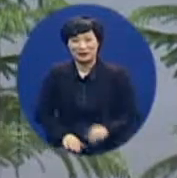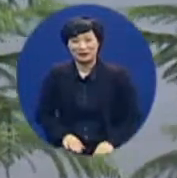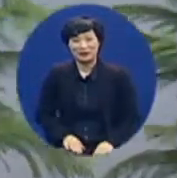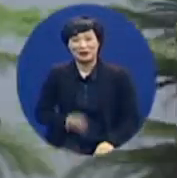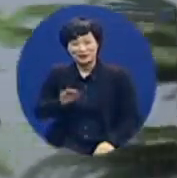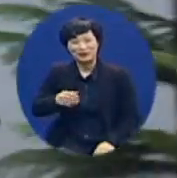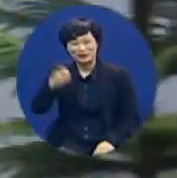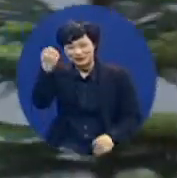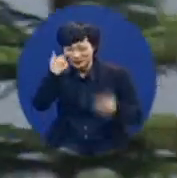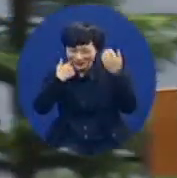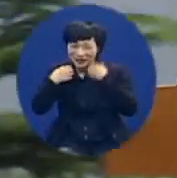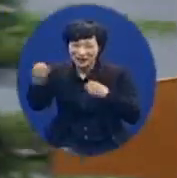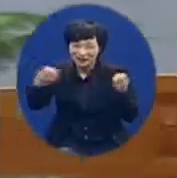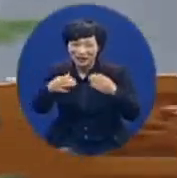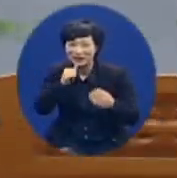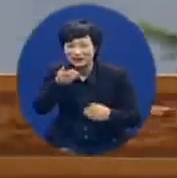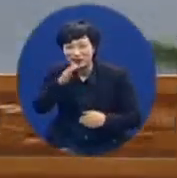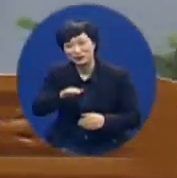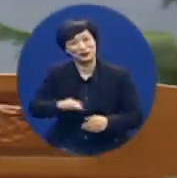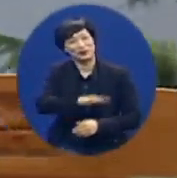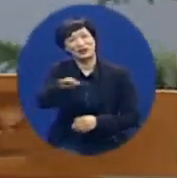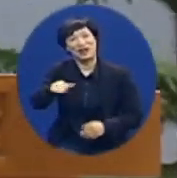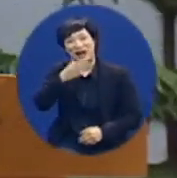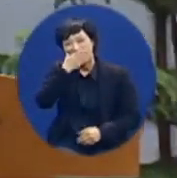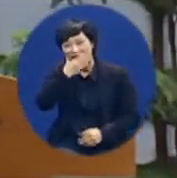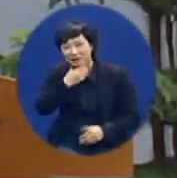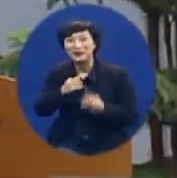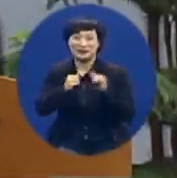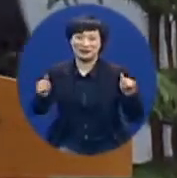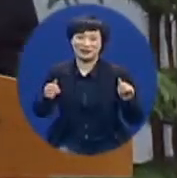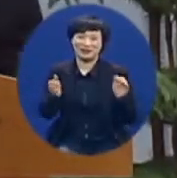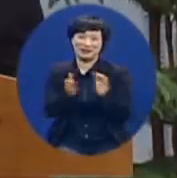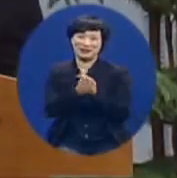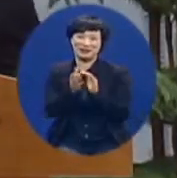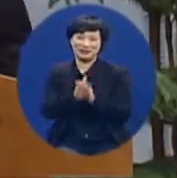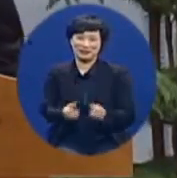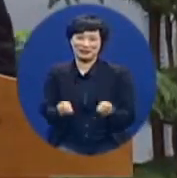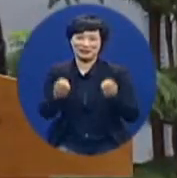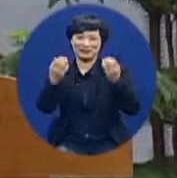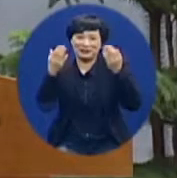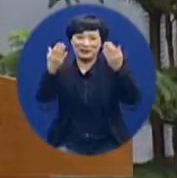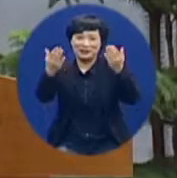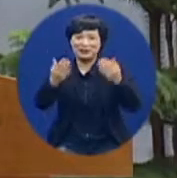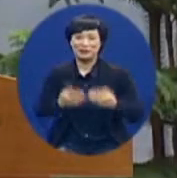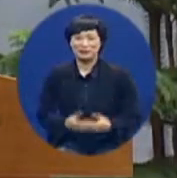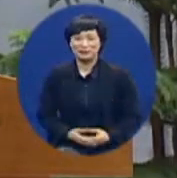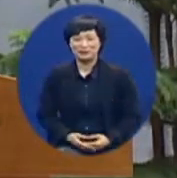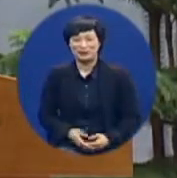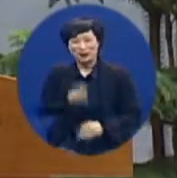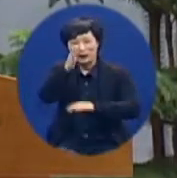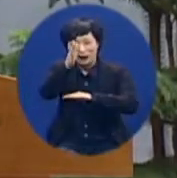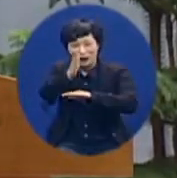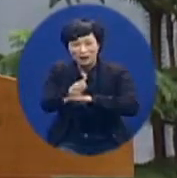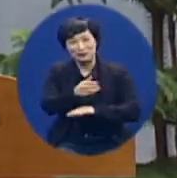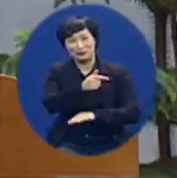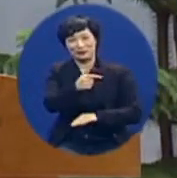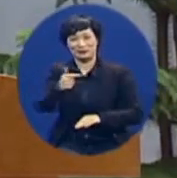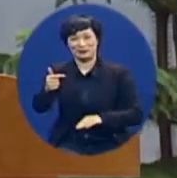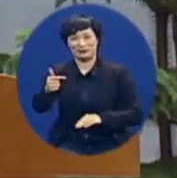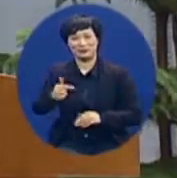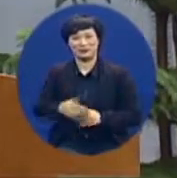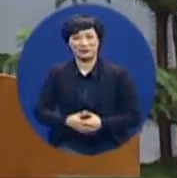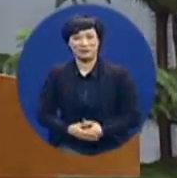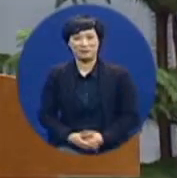행복한 사람이에요 아멘 할렐루야 아멘이 행복 얼마나 감사해요